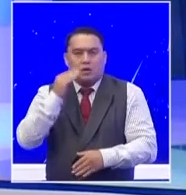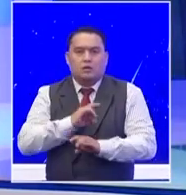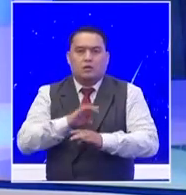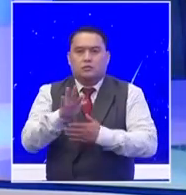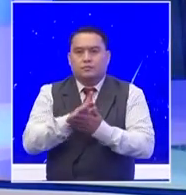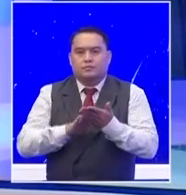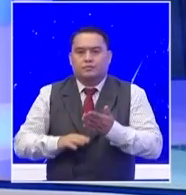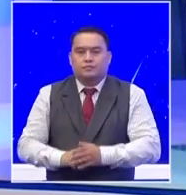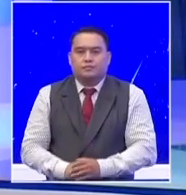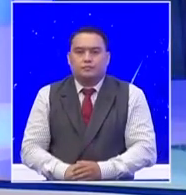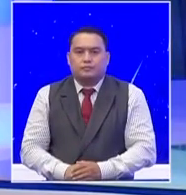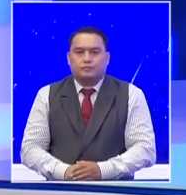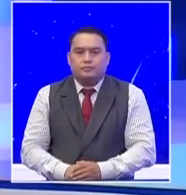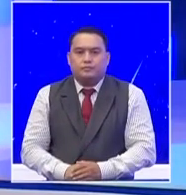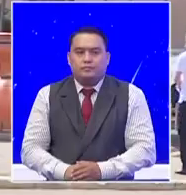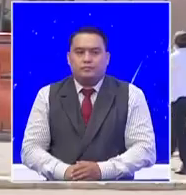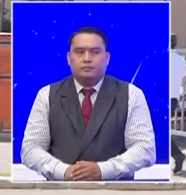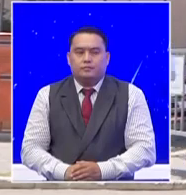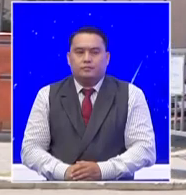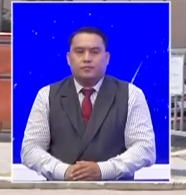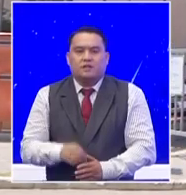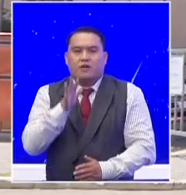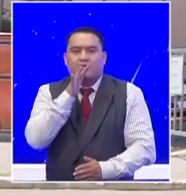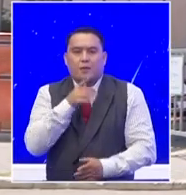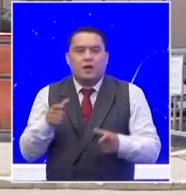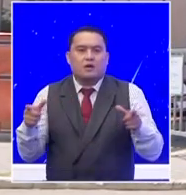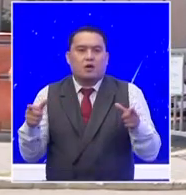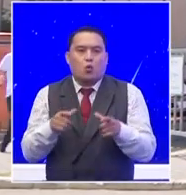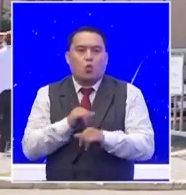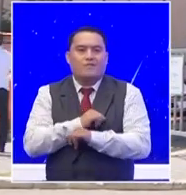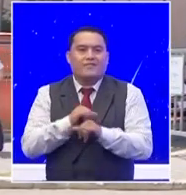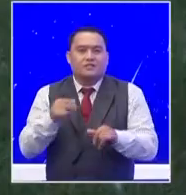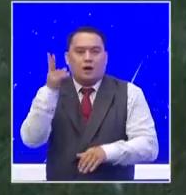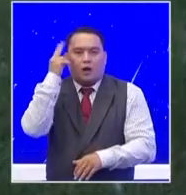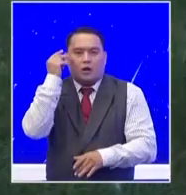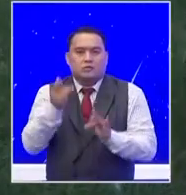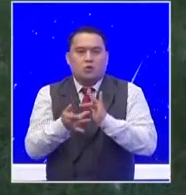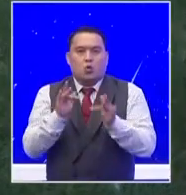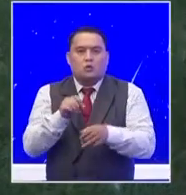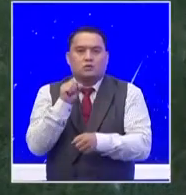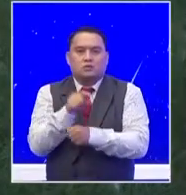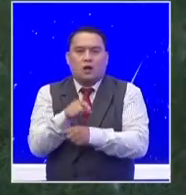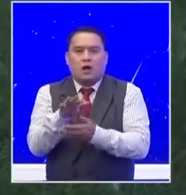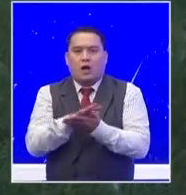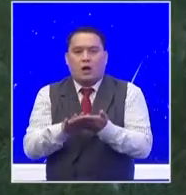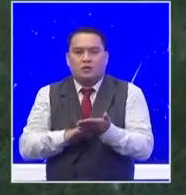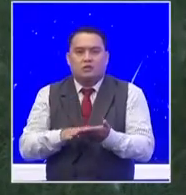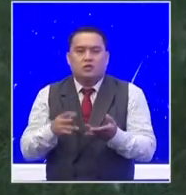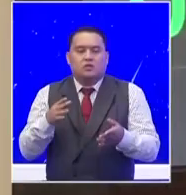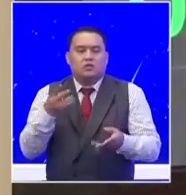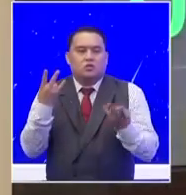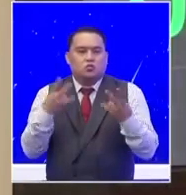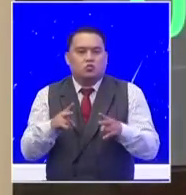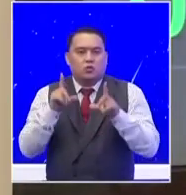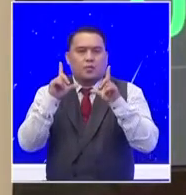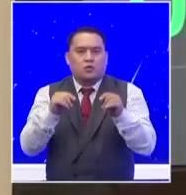них расскажет Дамир Анитов. В период пандемии значительно увеличилось количество онлайн-заявок. Люди осознали, что не стоит без особой